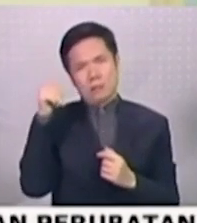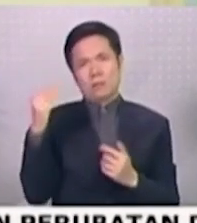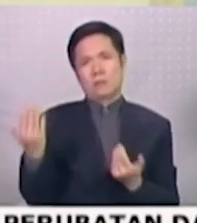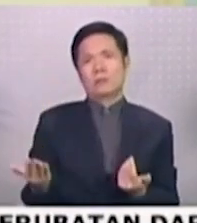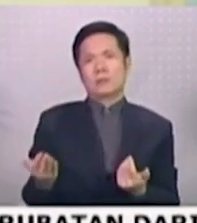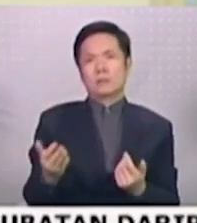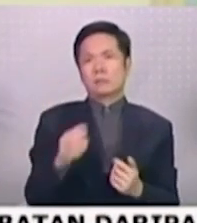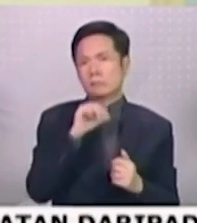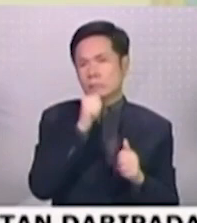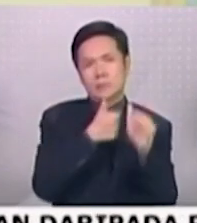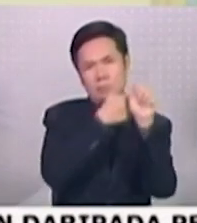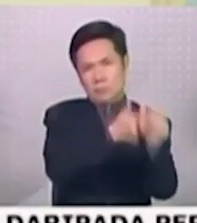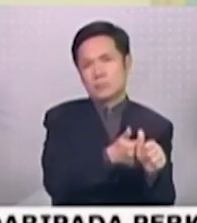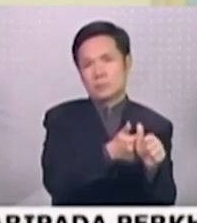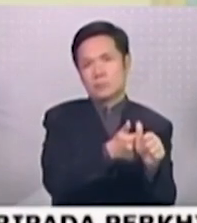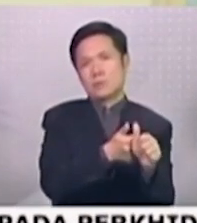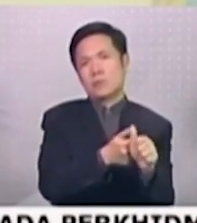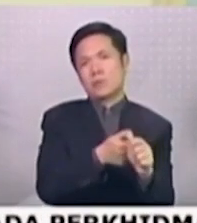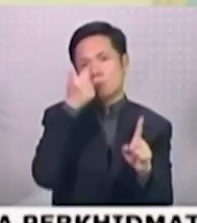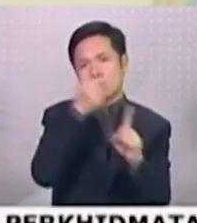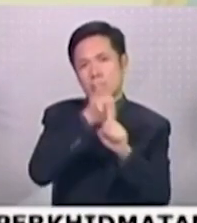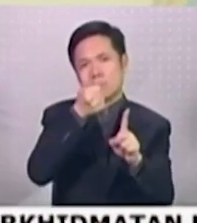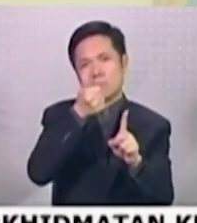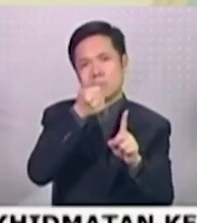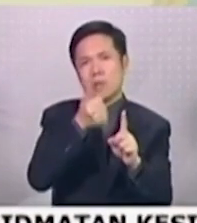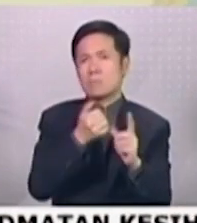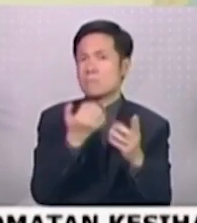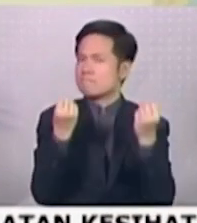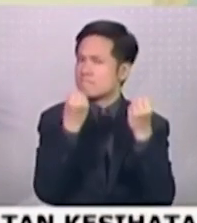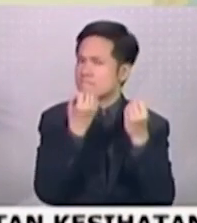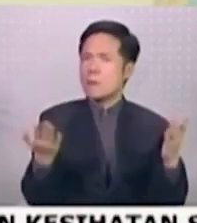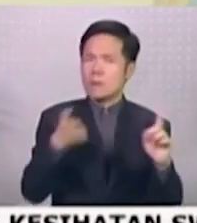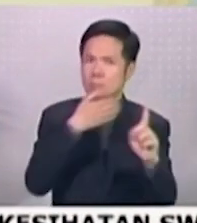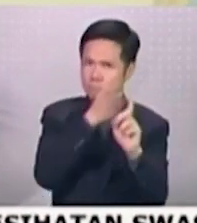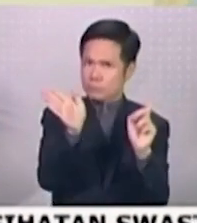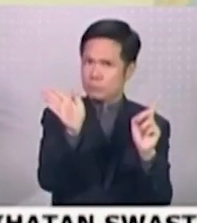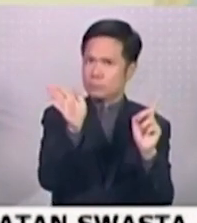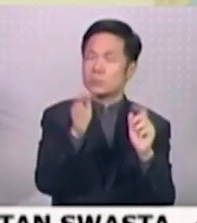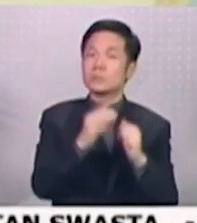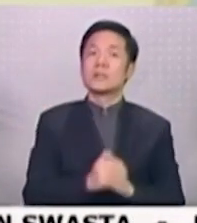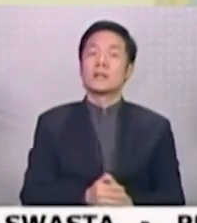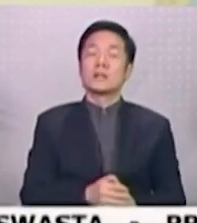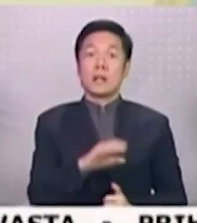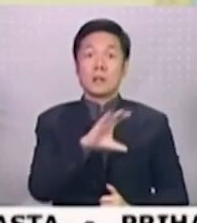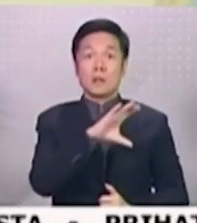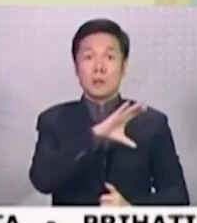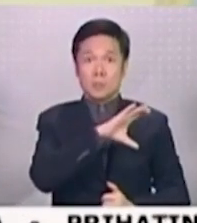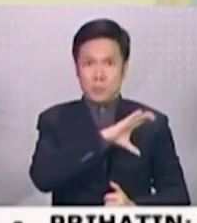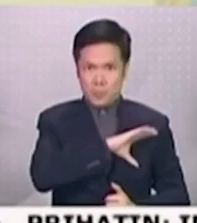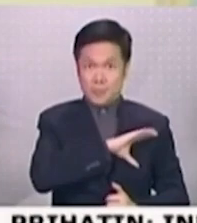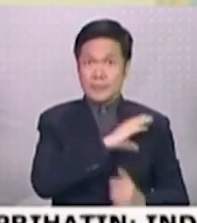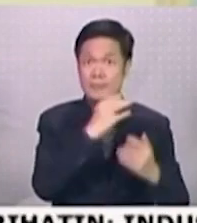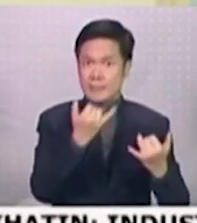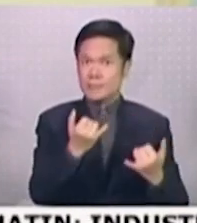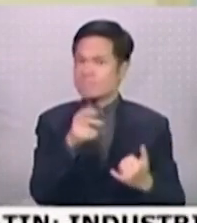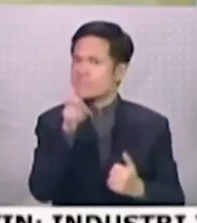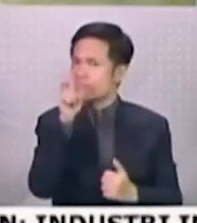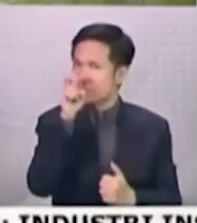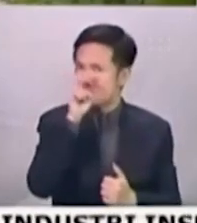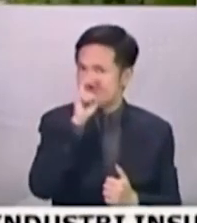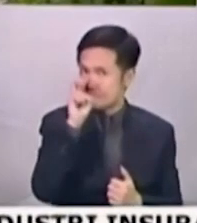yang dikeluarkan. Pihak polis telah pun diberikan kebenaran untuk mengambil tindakan yang